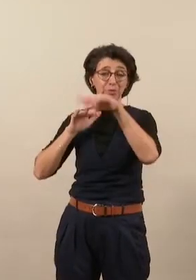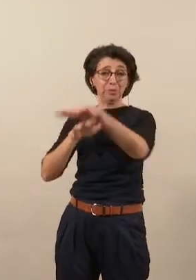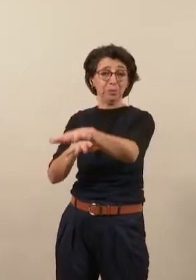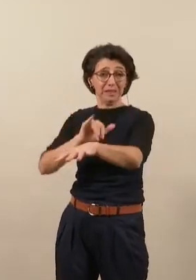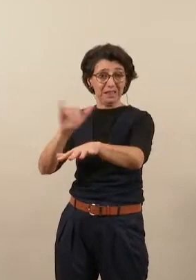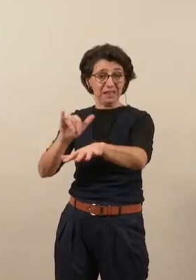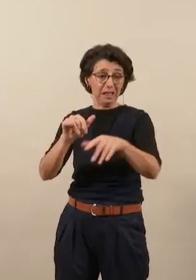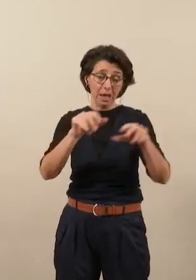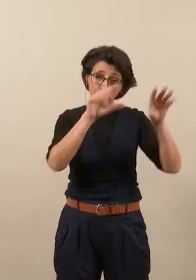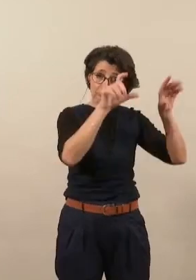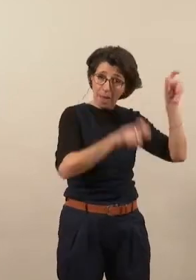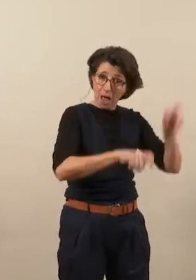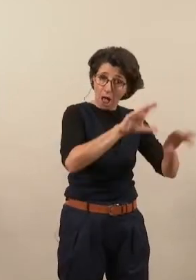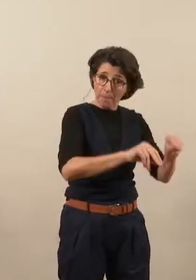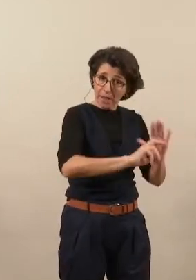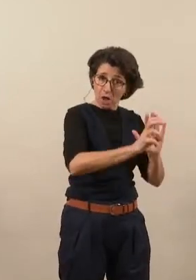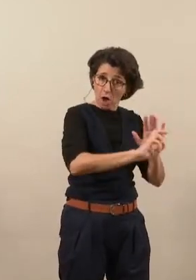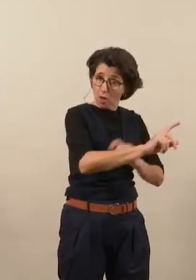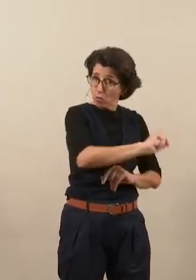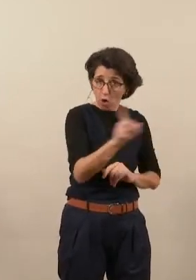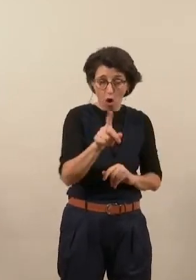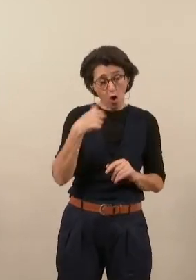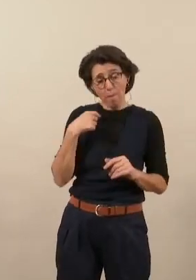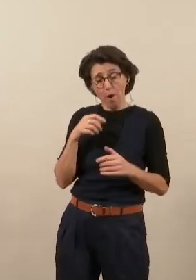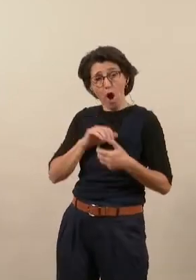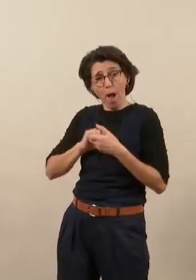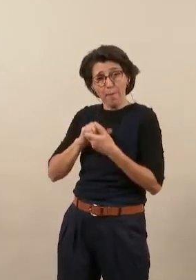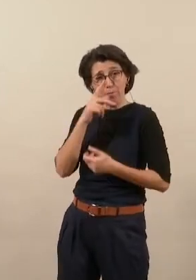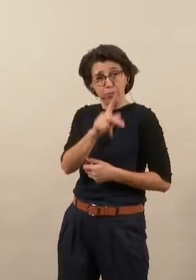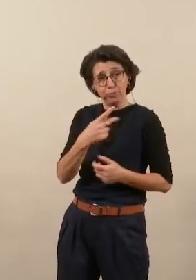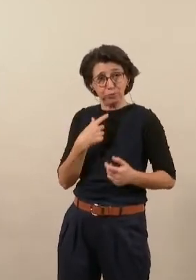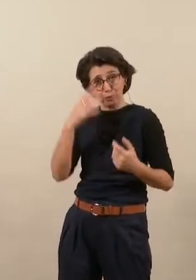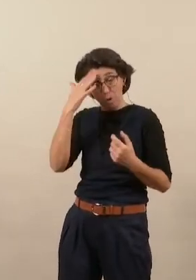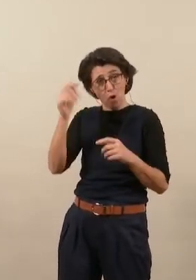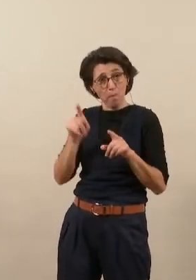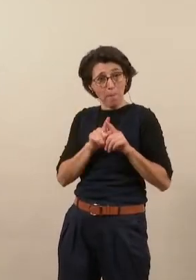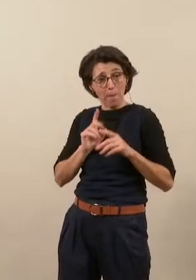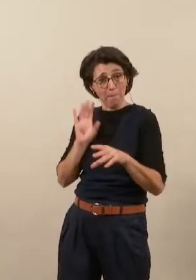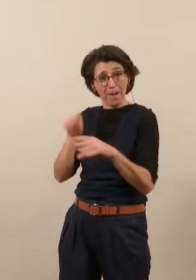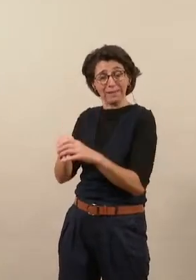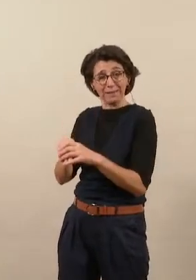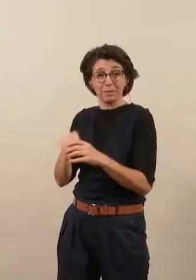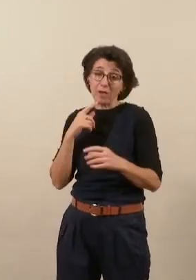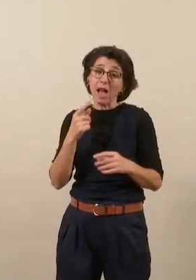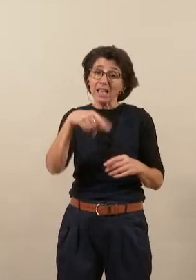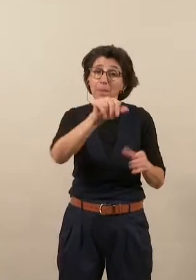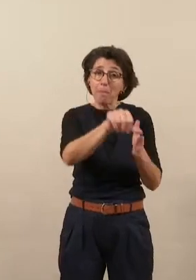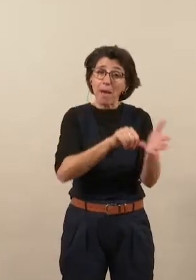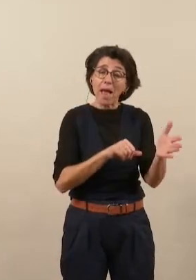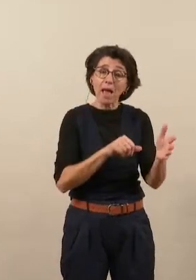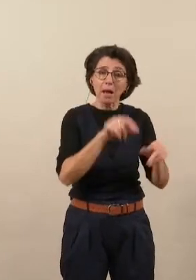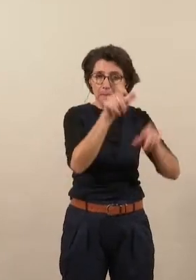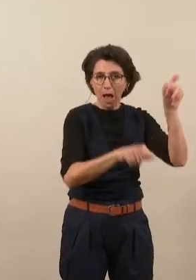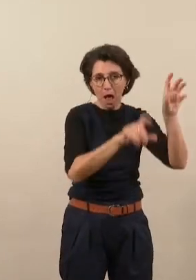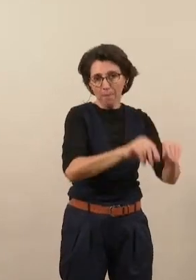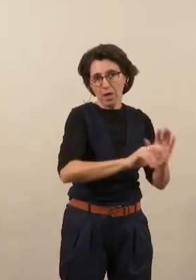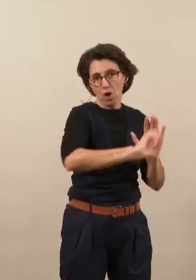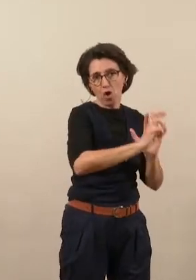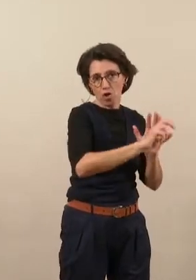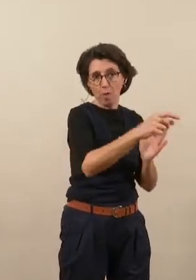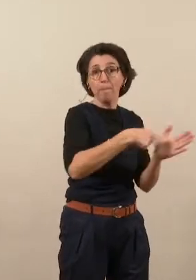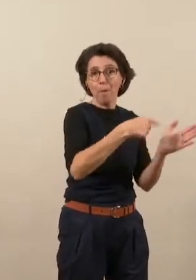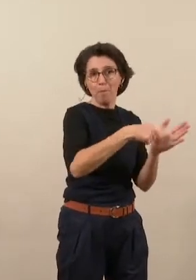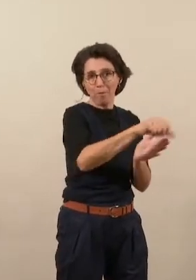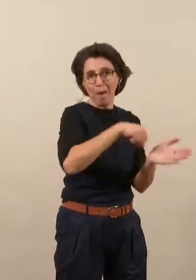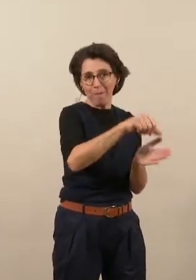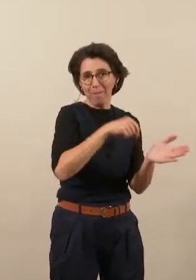idéologie. Par contre, c'est bien l'ensemble des propriétaires grenoblois qui l'ont financé par leur impôt. Je donnerai comme